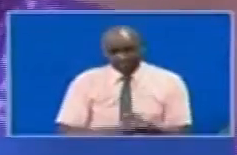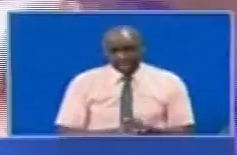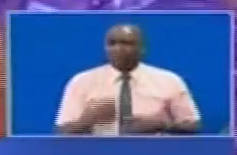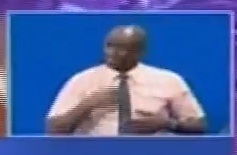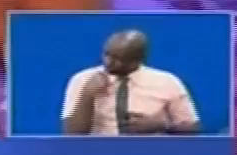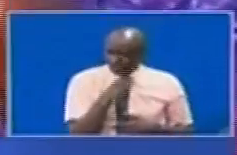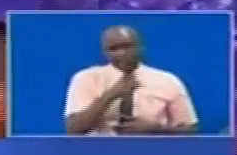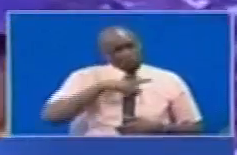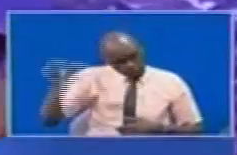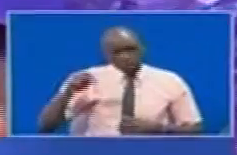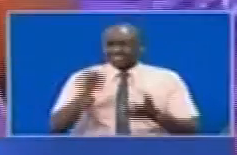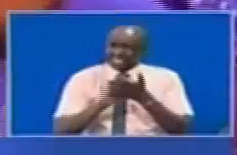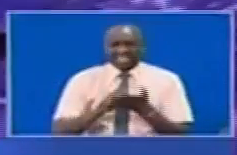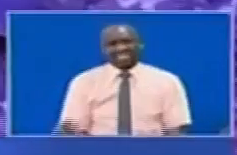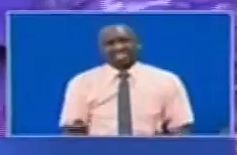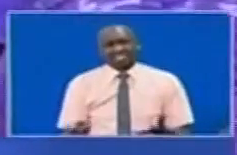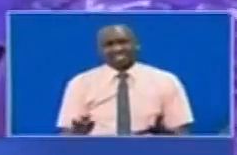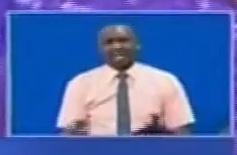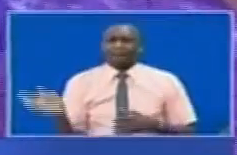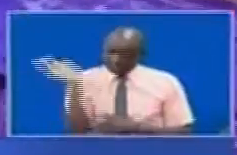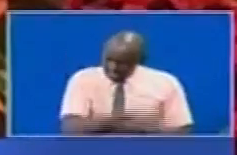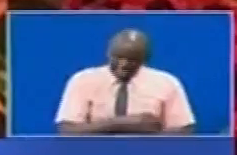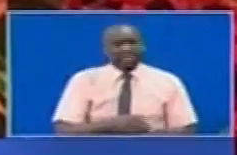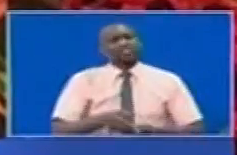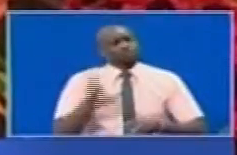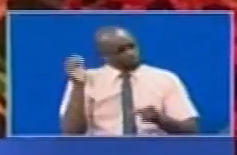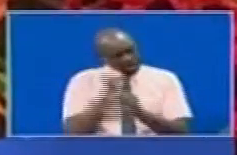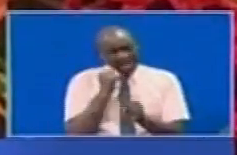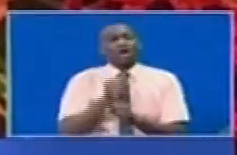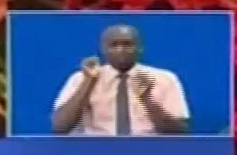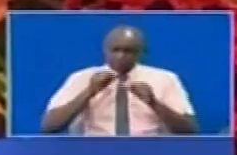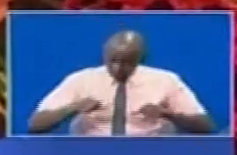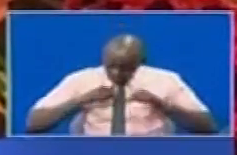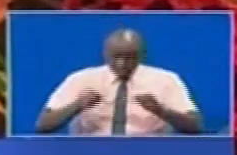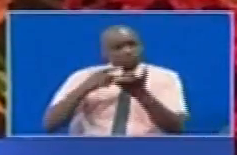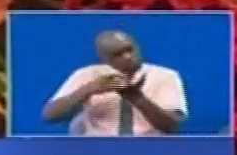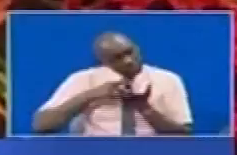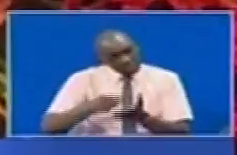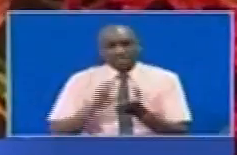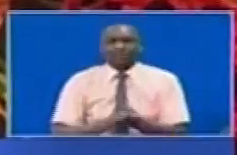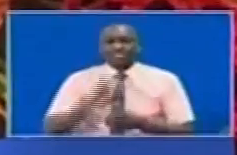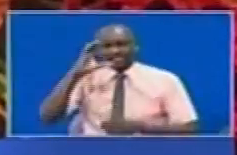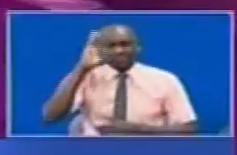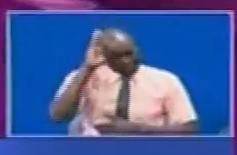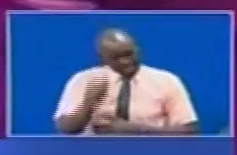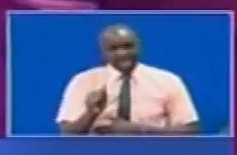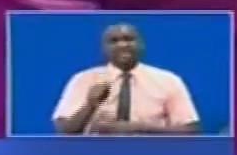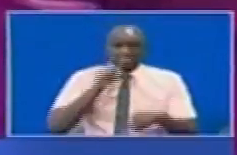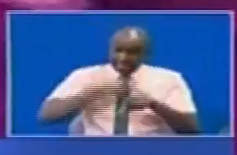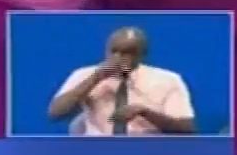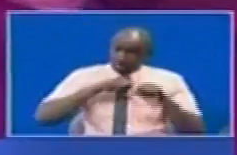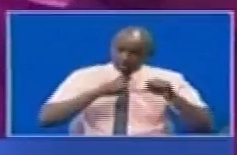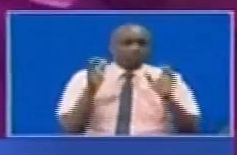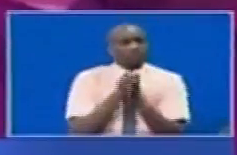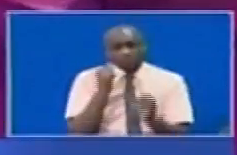Nikamwambia muende msign a return to work formula ili tuendelee kujadiliana CBA kama mko